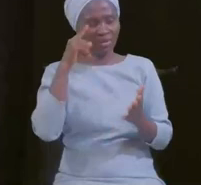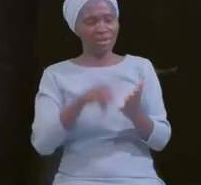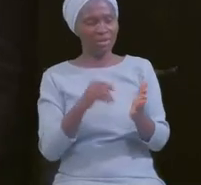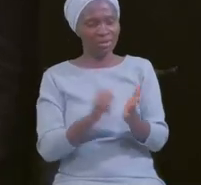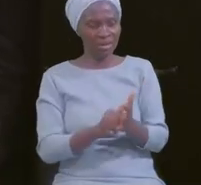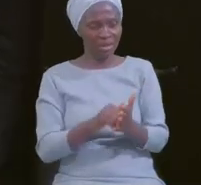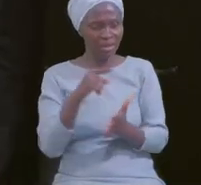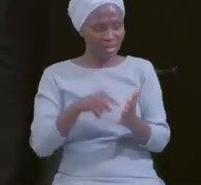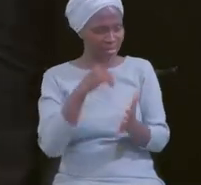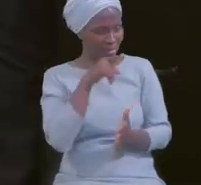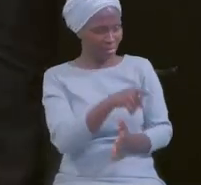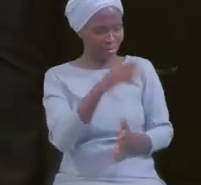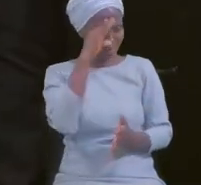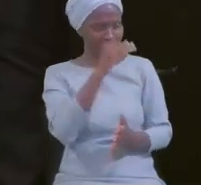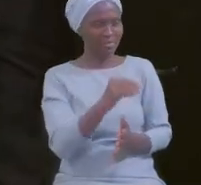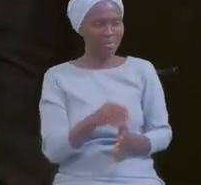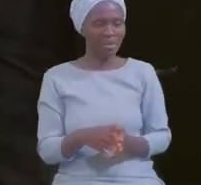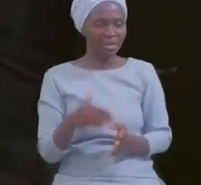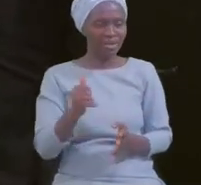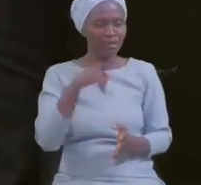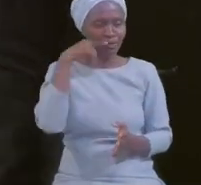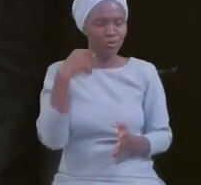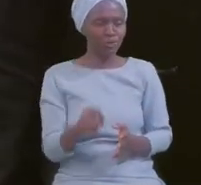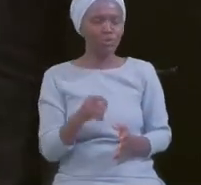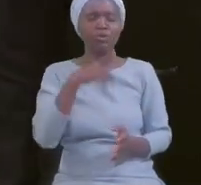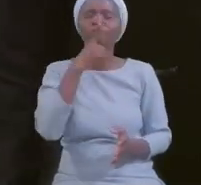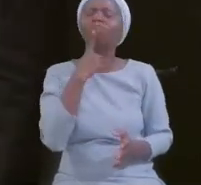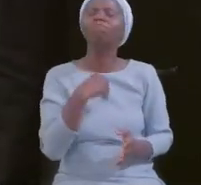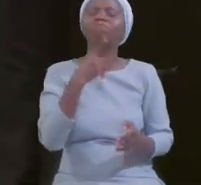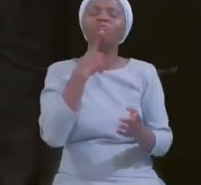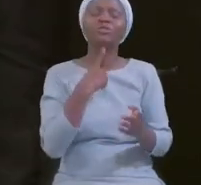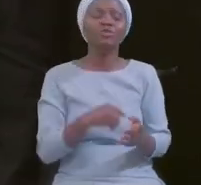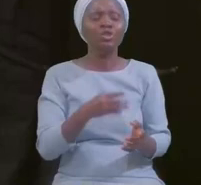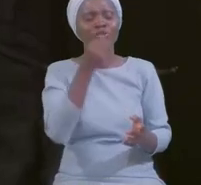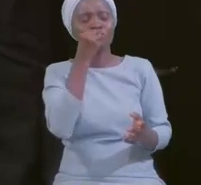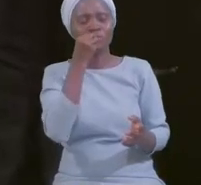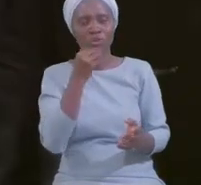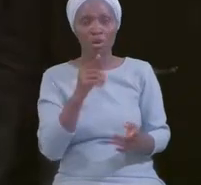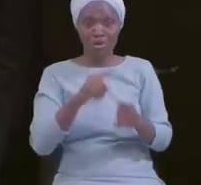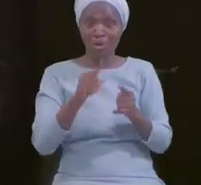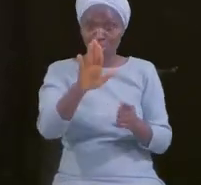une bonne viande. Votre corps ne sera pas une bonne viande dans leur bouche.